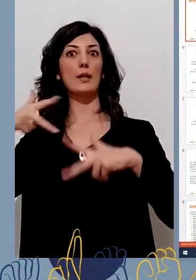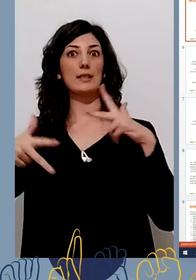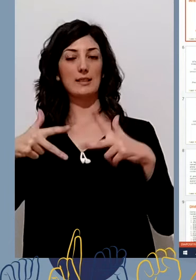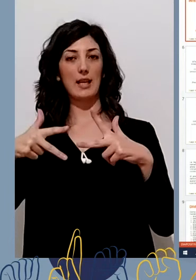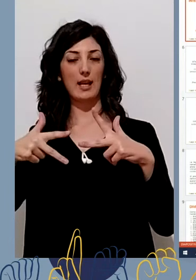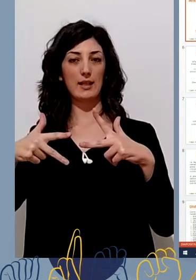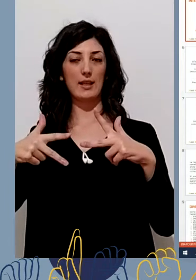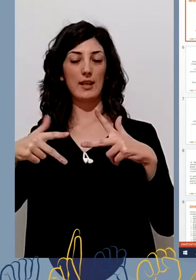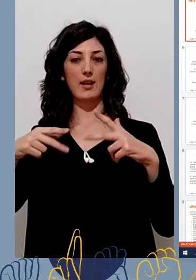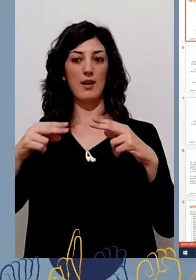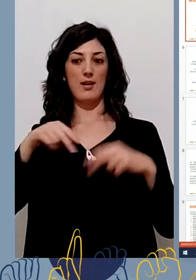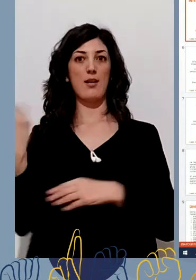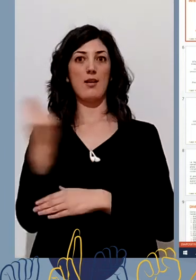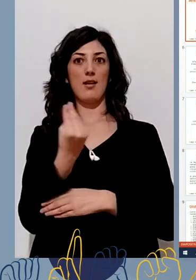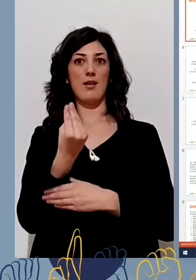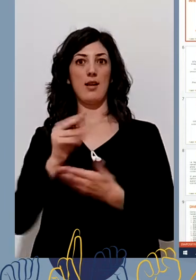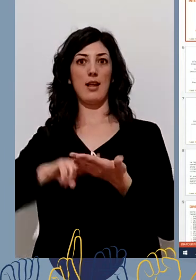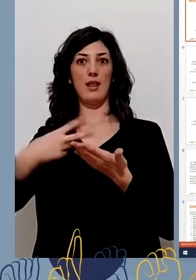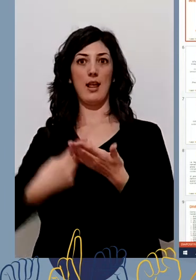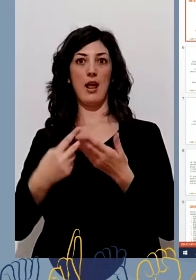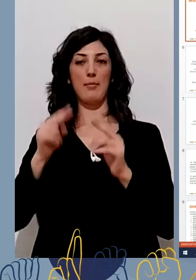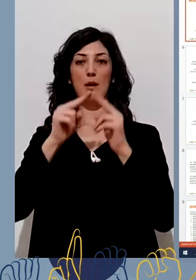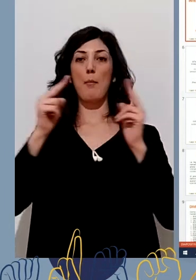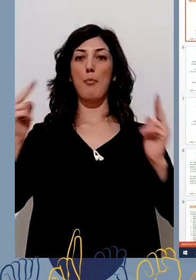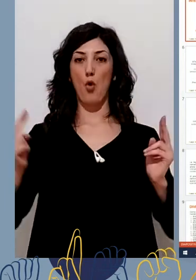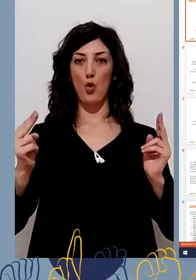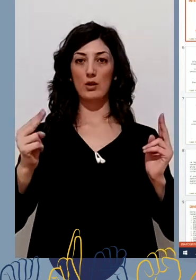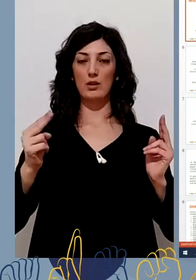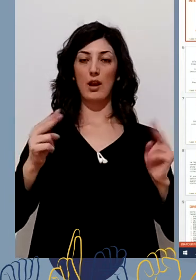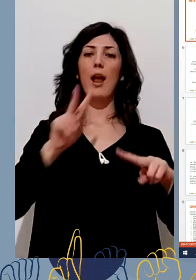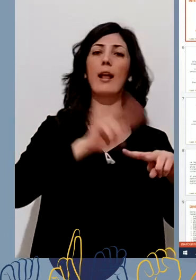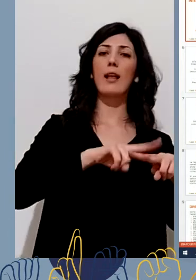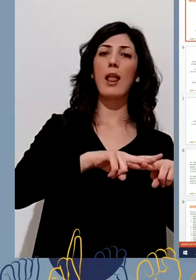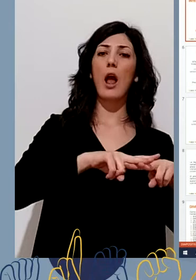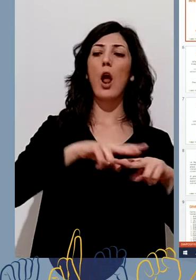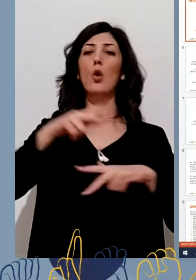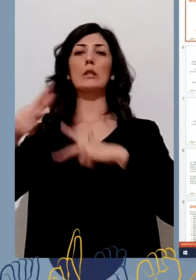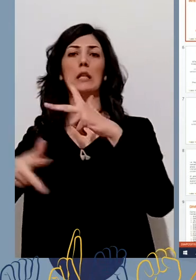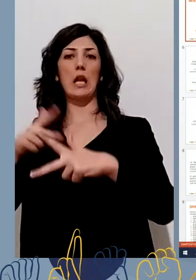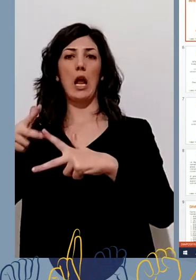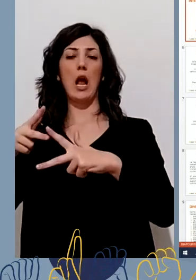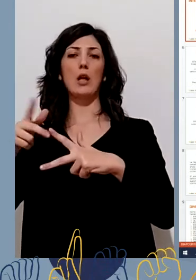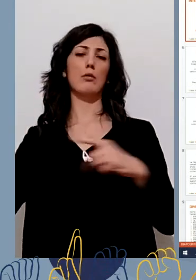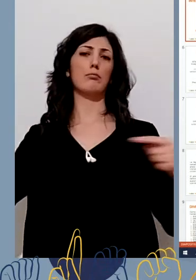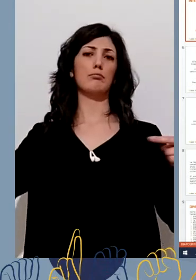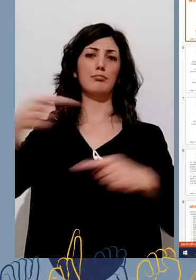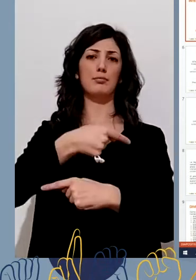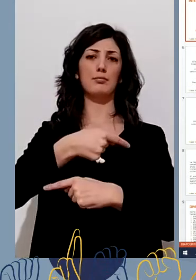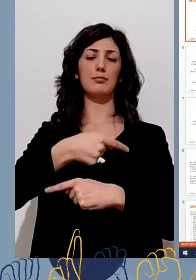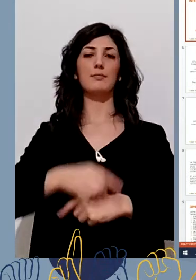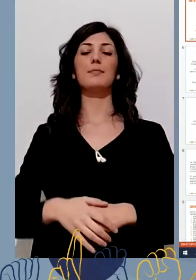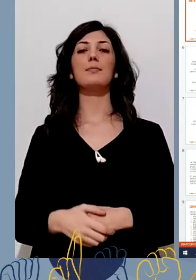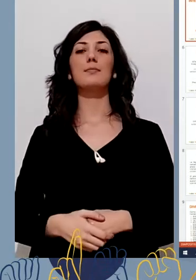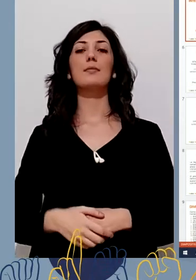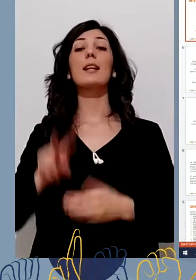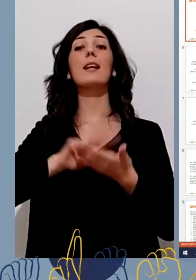messaggio dall'italiano al segnato e da una produzione segnata all'italiano parlato. Quindi l'interprete è